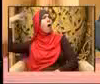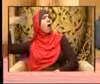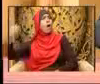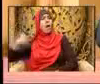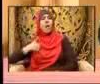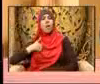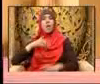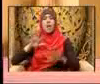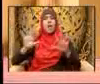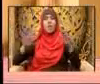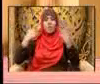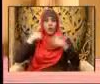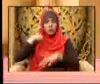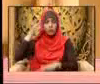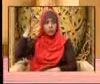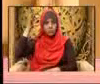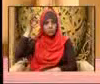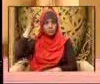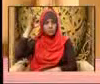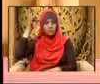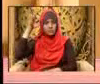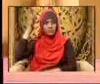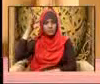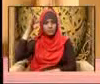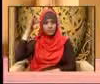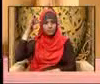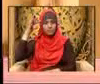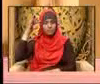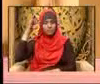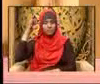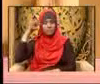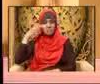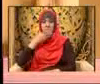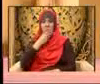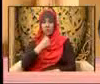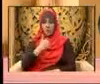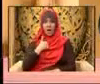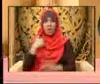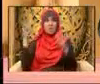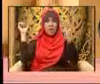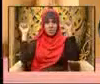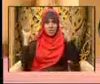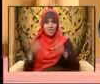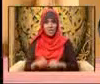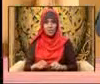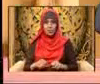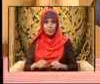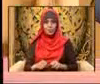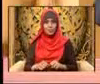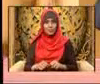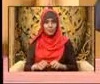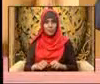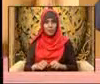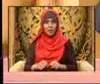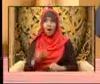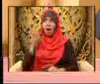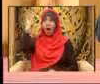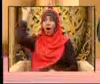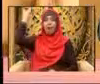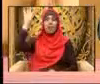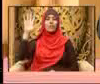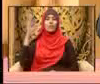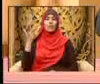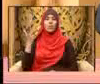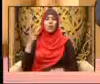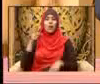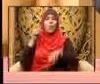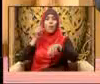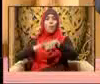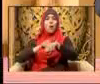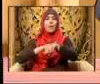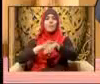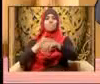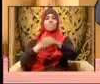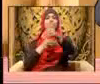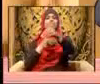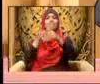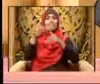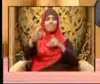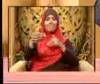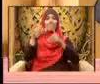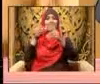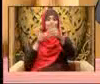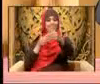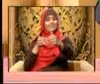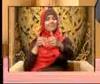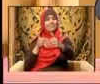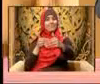ثقافته، عندما كان الإنسان يمكن أن يفعل هذا جعل الله عز وجل التقديم والتأخير، فقدم الله